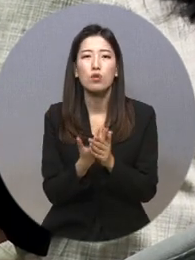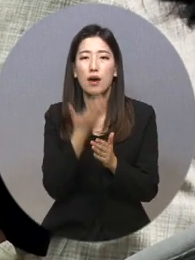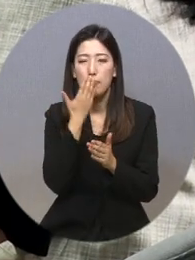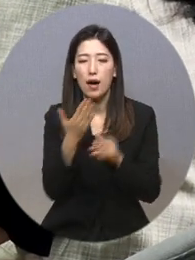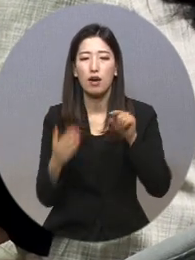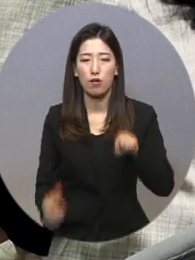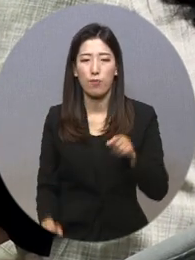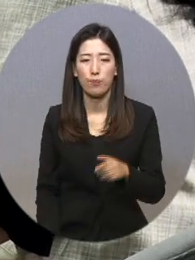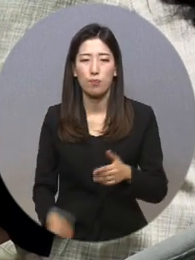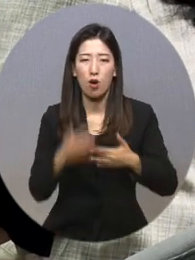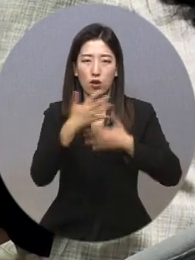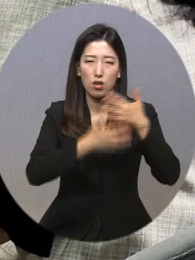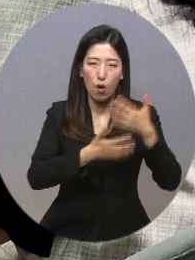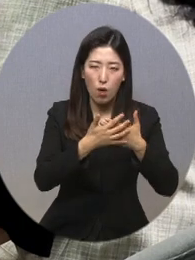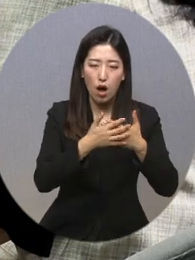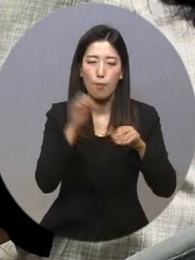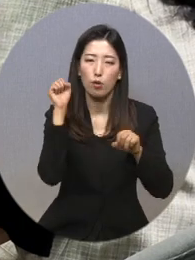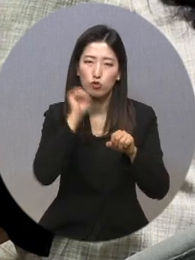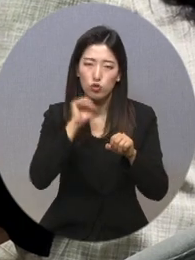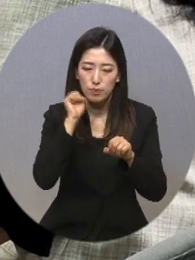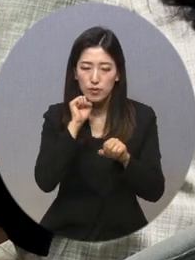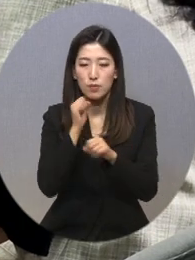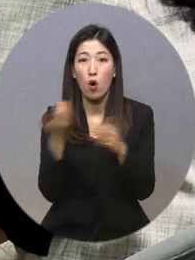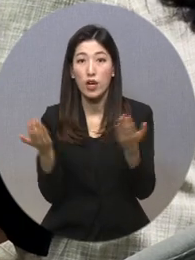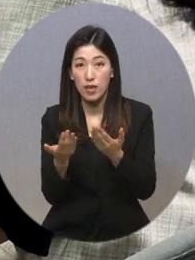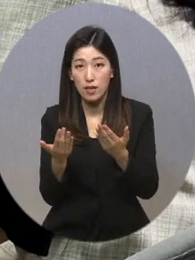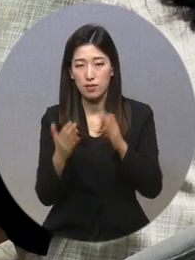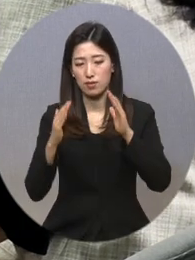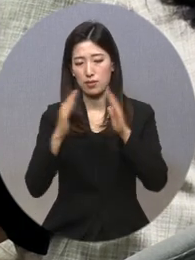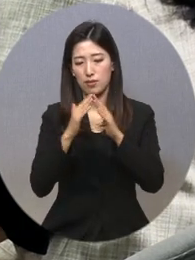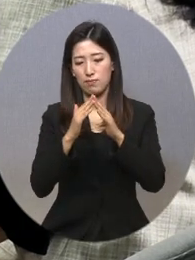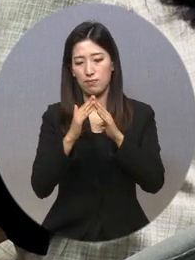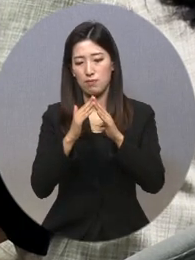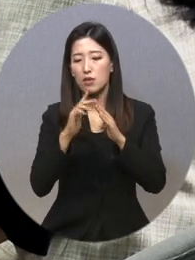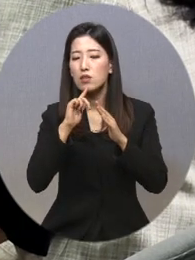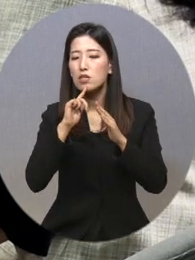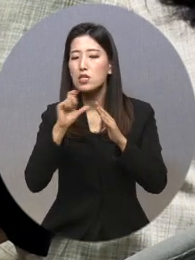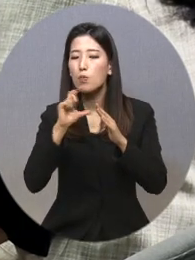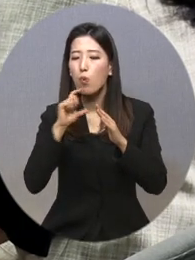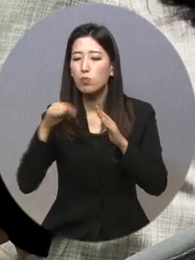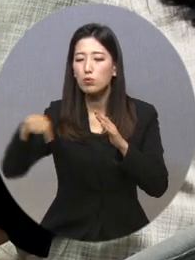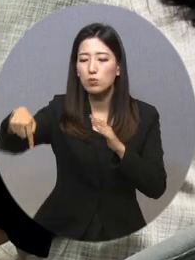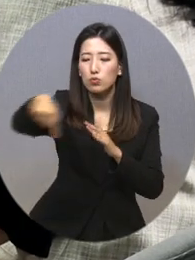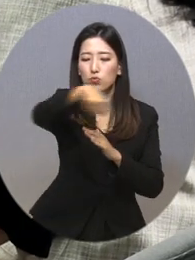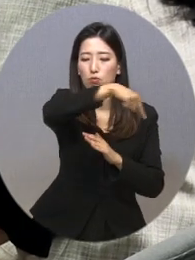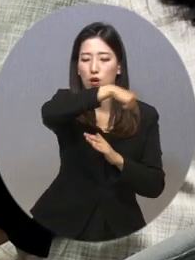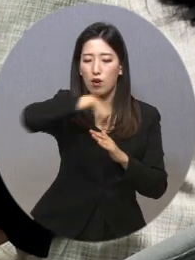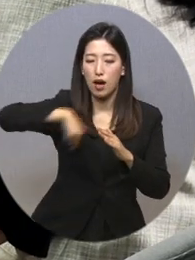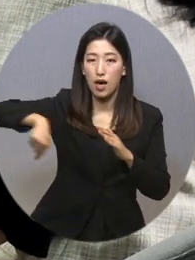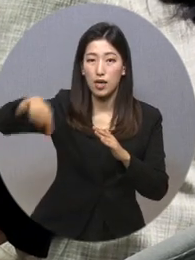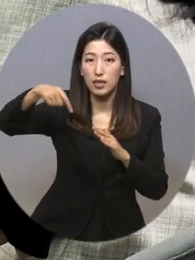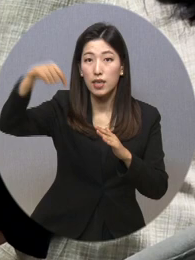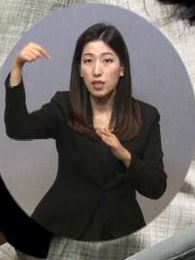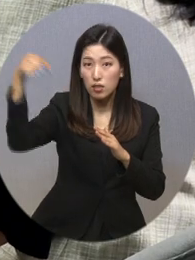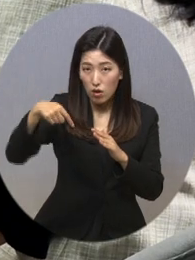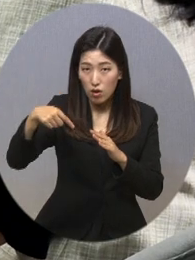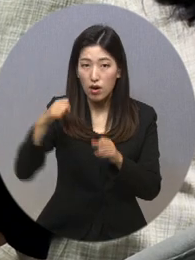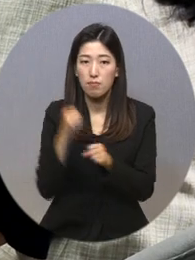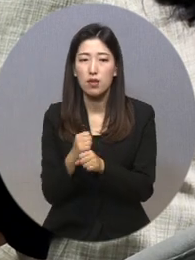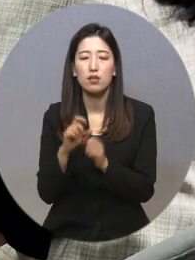없고요. 모든 것이 얻는 그런 컴팩트 시티라고 하는 부분들을 분명 훨씬 더 가치 있게 받아들일